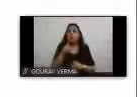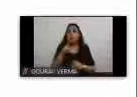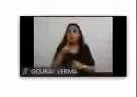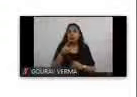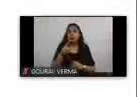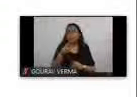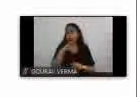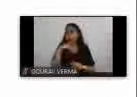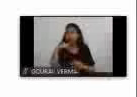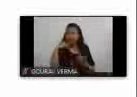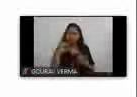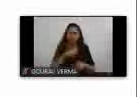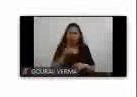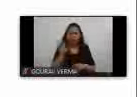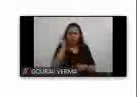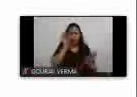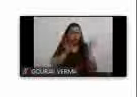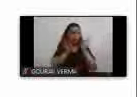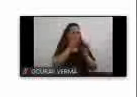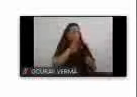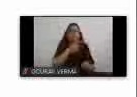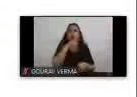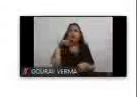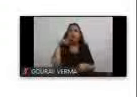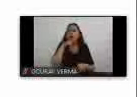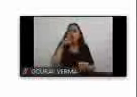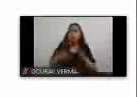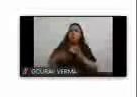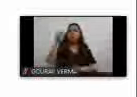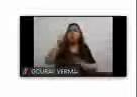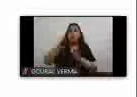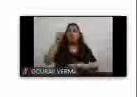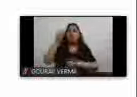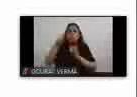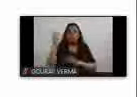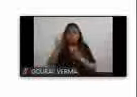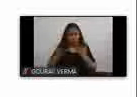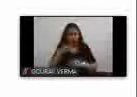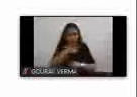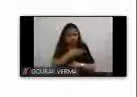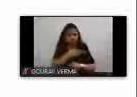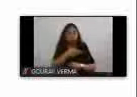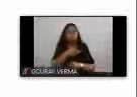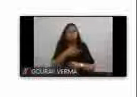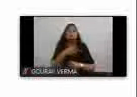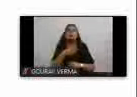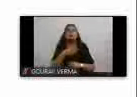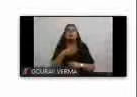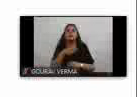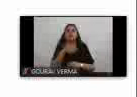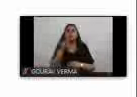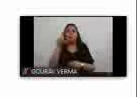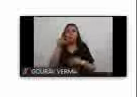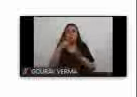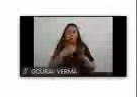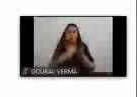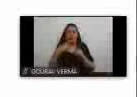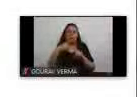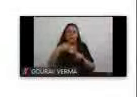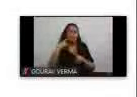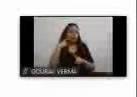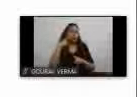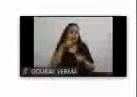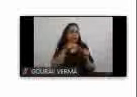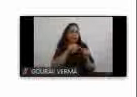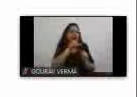ज्यादा प्रेफरेंस होता है। सो वेदर यू शोइंग सर्टेन प्रेफरेंसेस, स्पेशली कॉर्टिकल विजुअल इंपेयरमेंट जो बच्चों का ब्रेन में